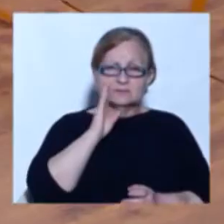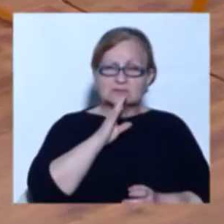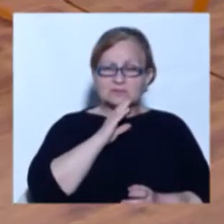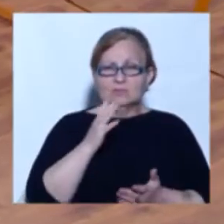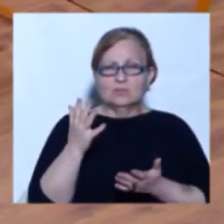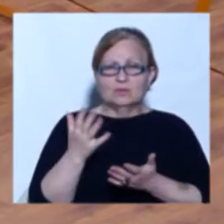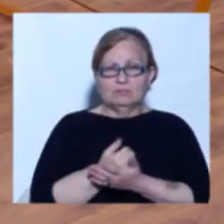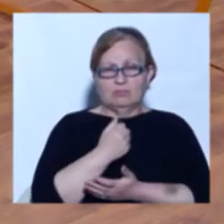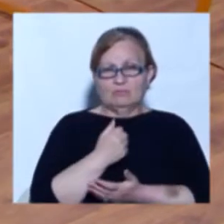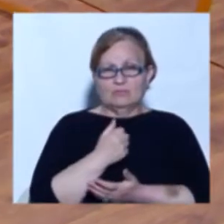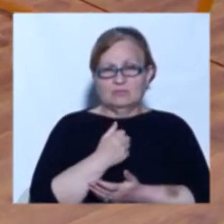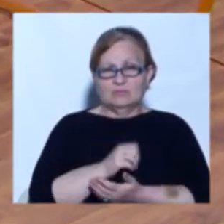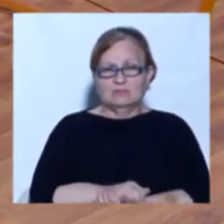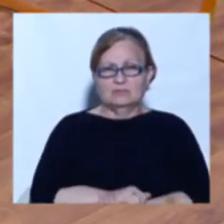იპოვო.